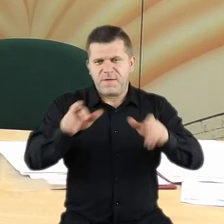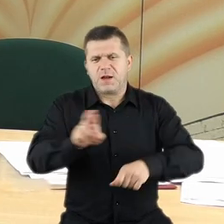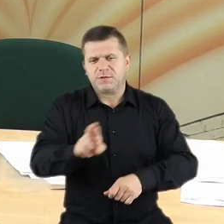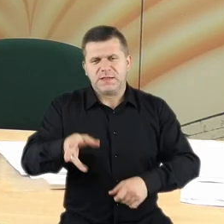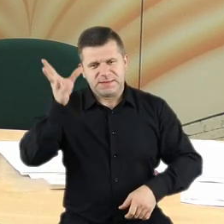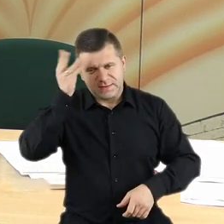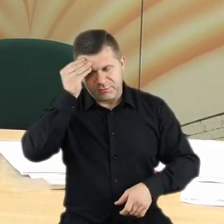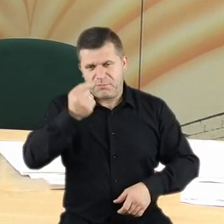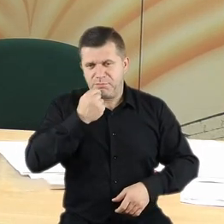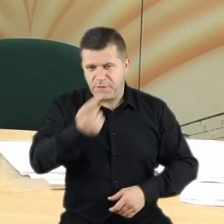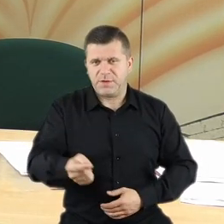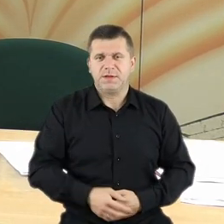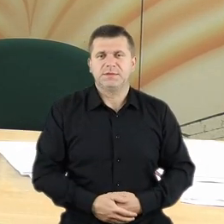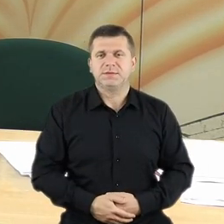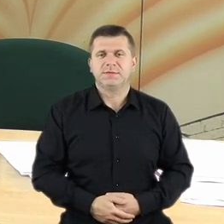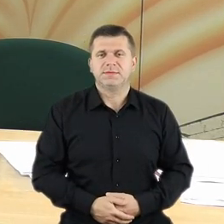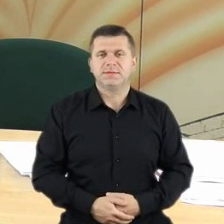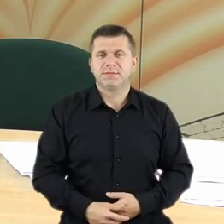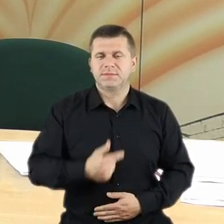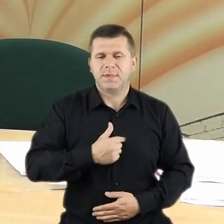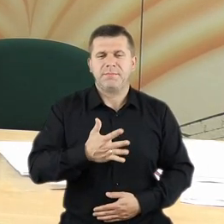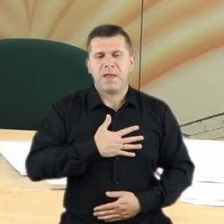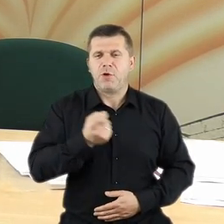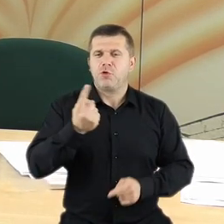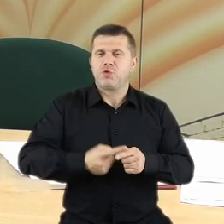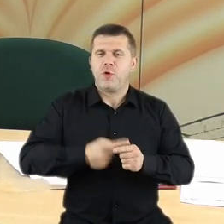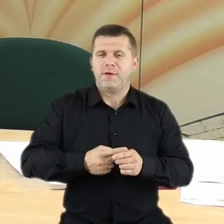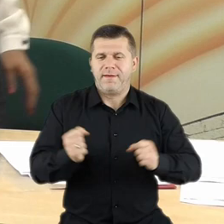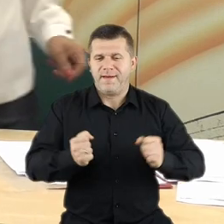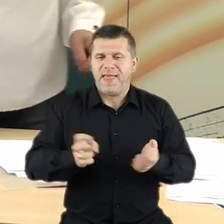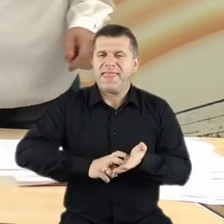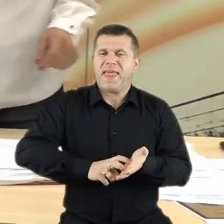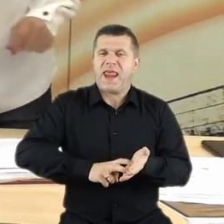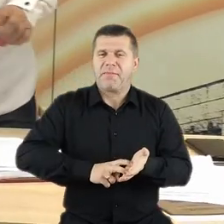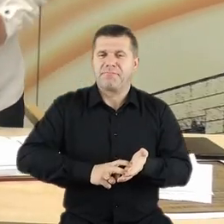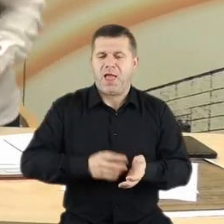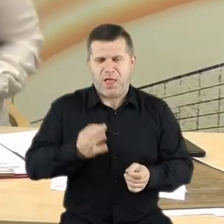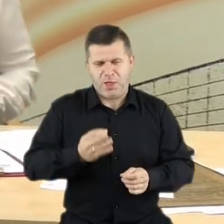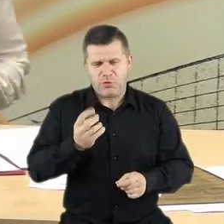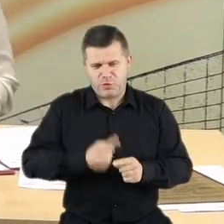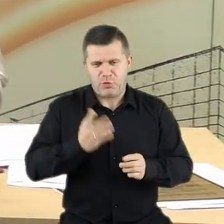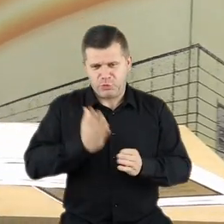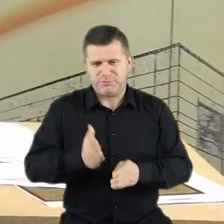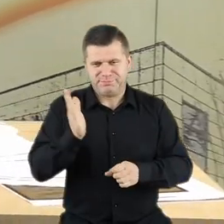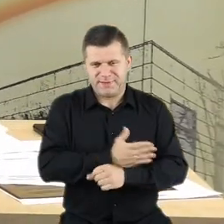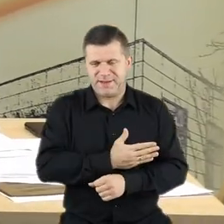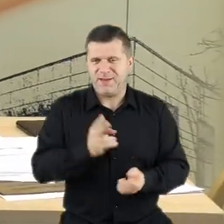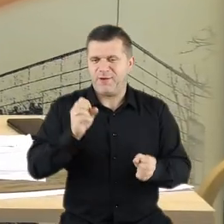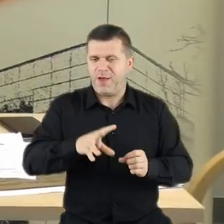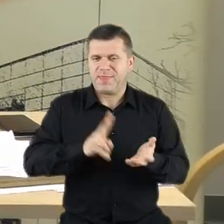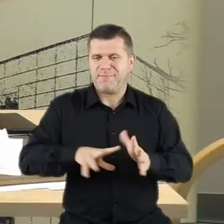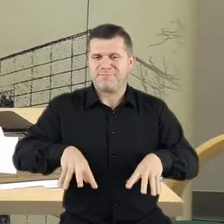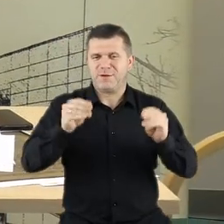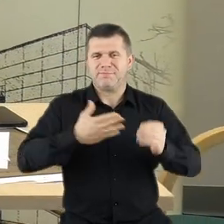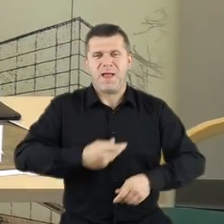Zapomniałam powiedzieć bo ja mam tremę No trochę mi już przeszło najgorzej na początku Dobrze że